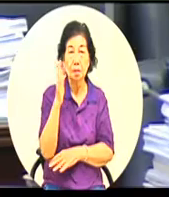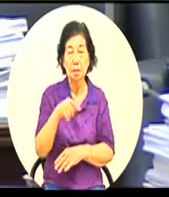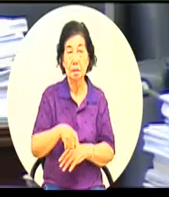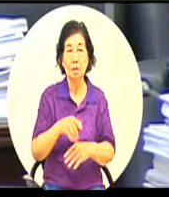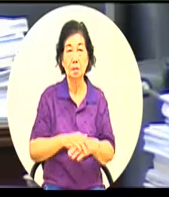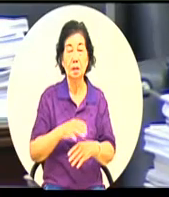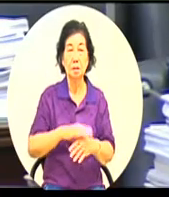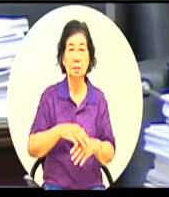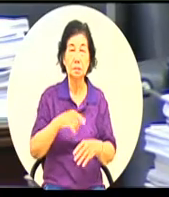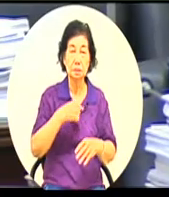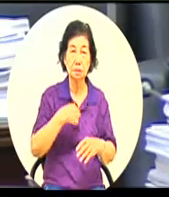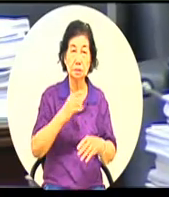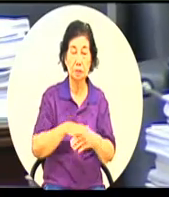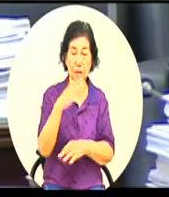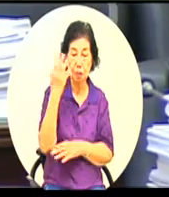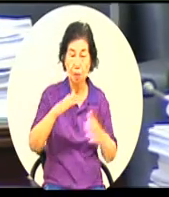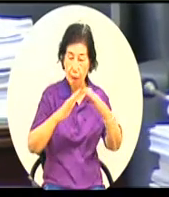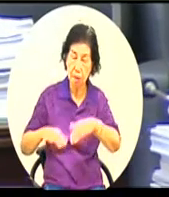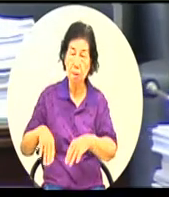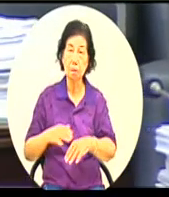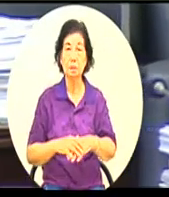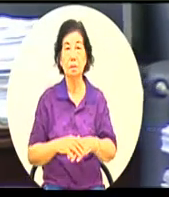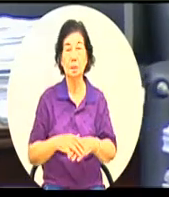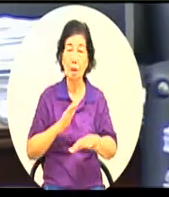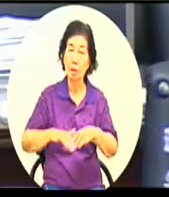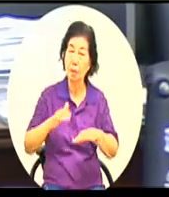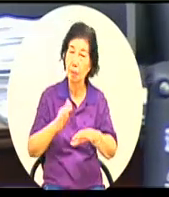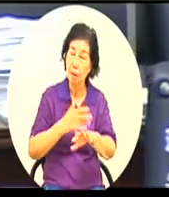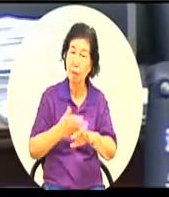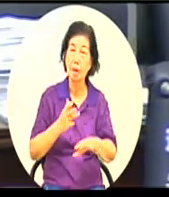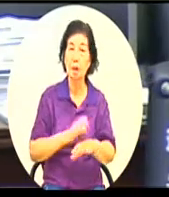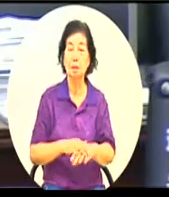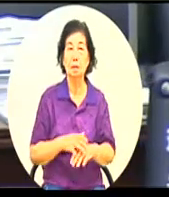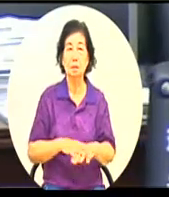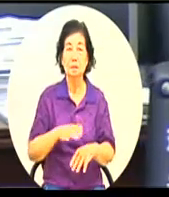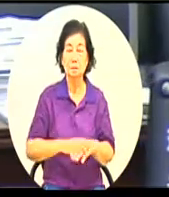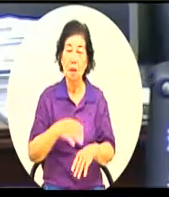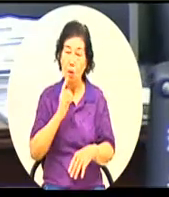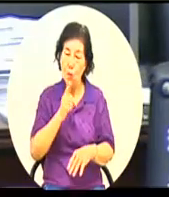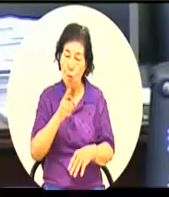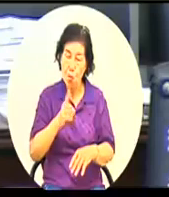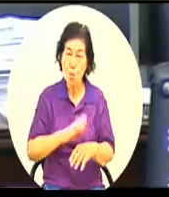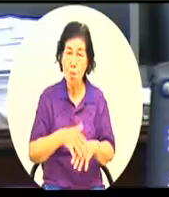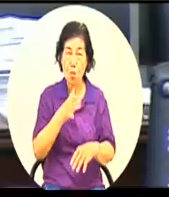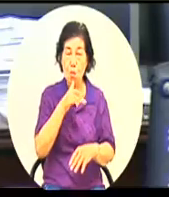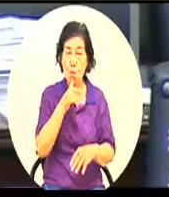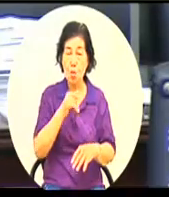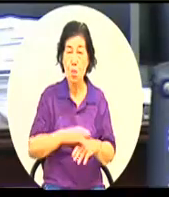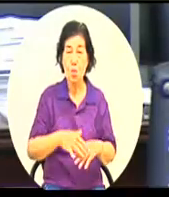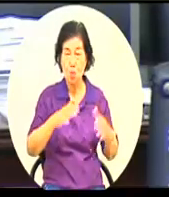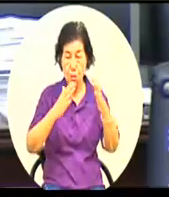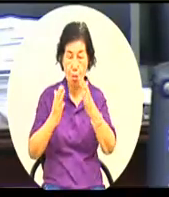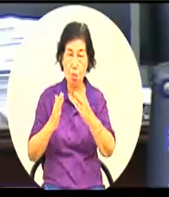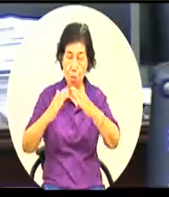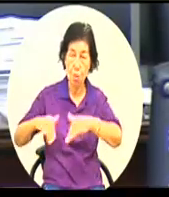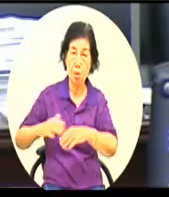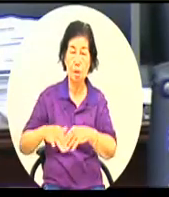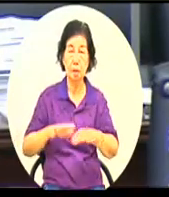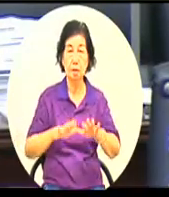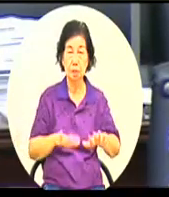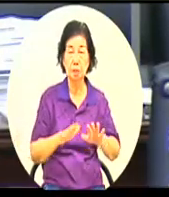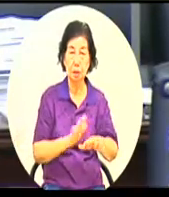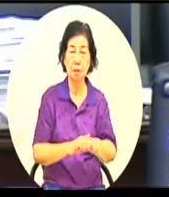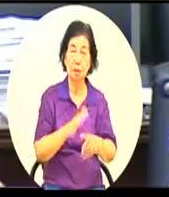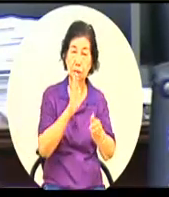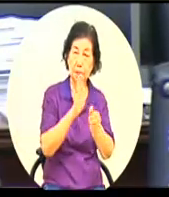会倒？请问咱的政府敢讲，予我讲话就会倒？我要对军公教的朋友来